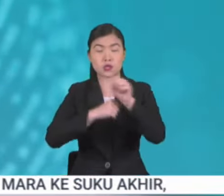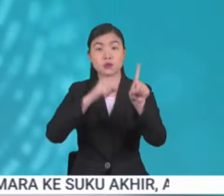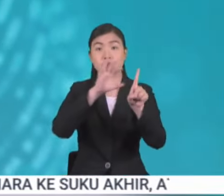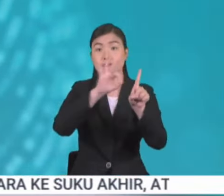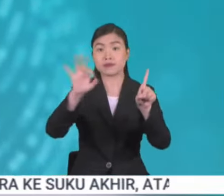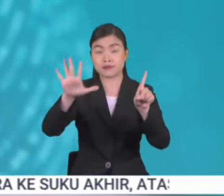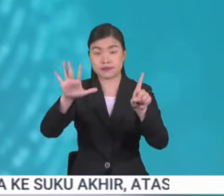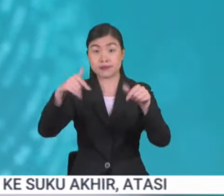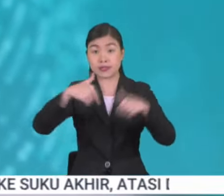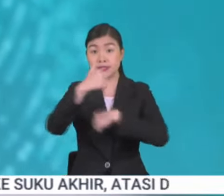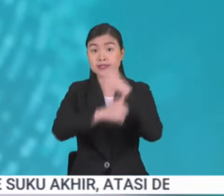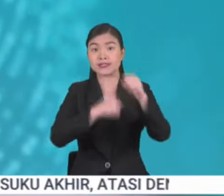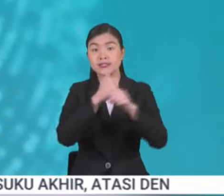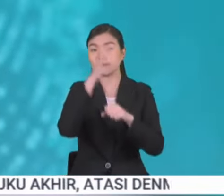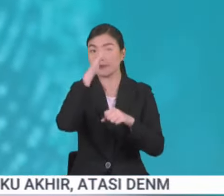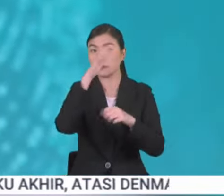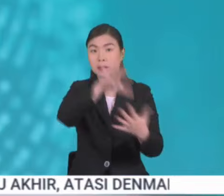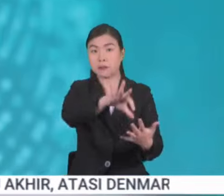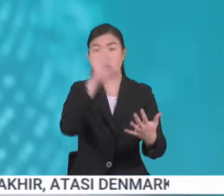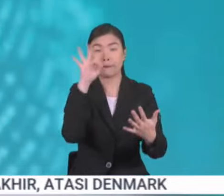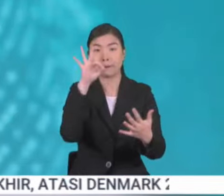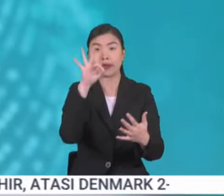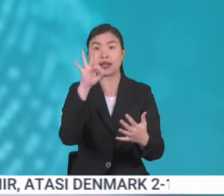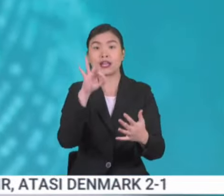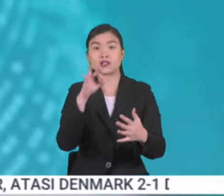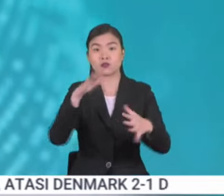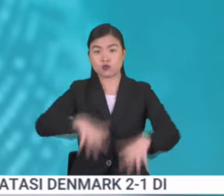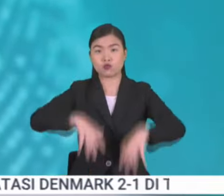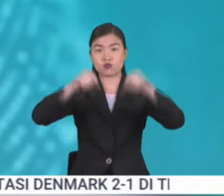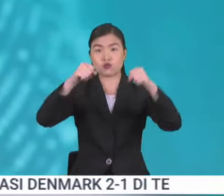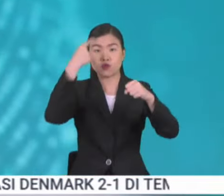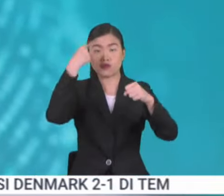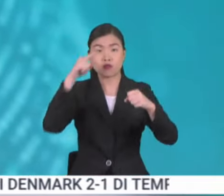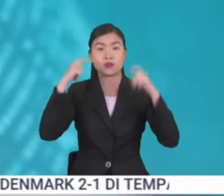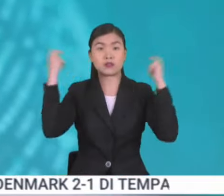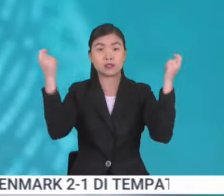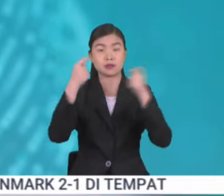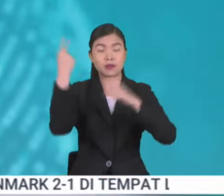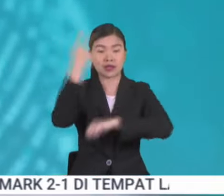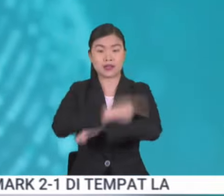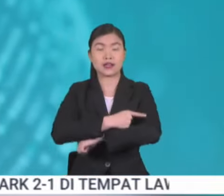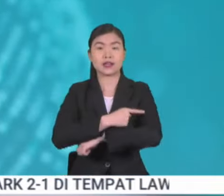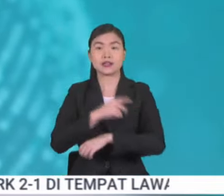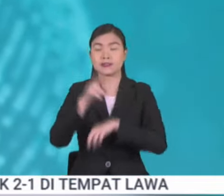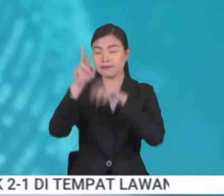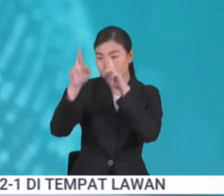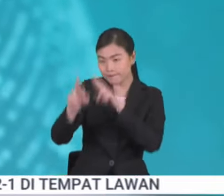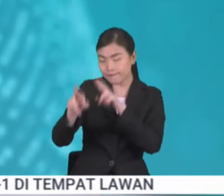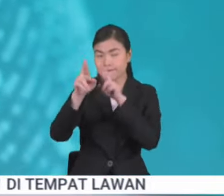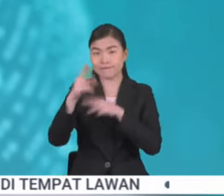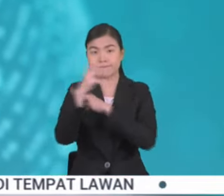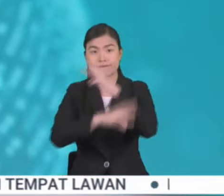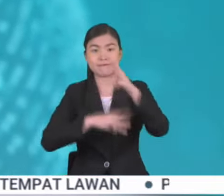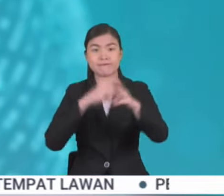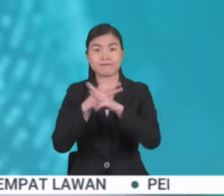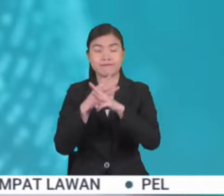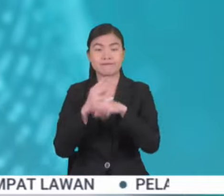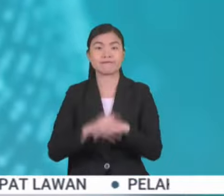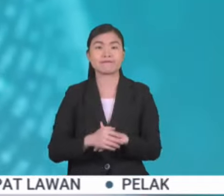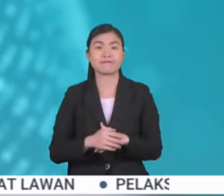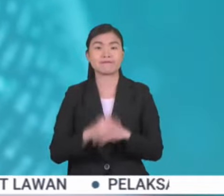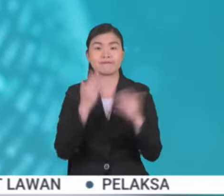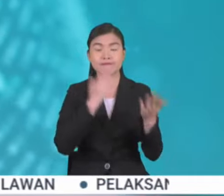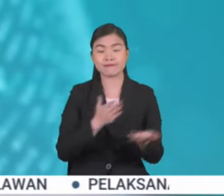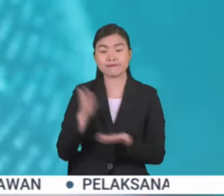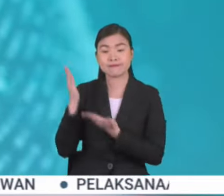dipilih sebagai tuan rumah untuk sambutan Hari Toleransi Sedunia peringkat kebangsaan. Atas dasar apa pemilihan negeri bersejarah itu,